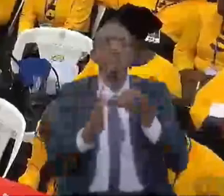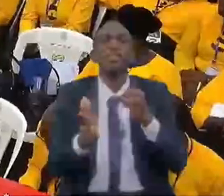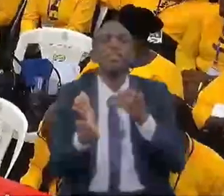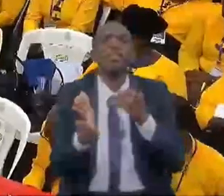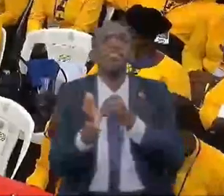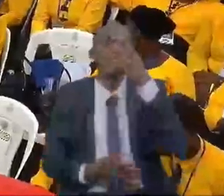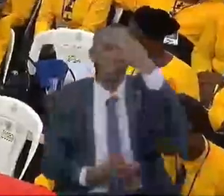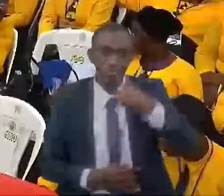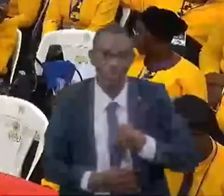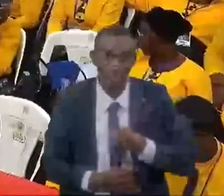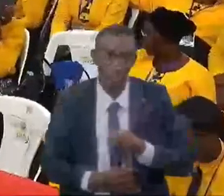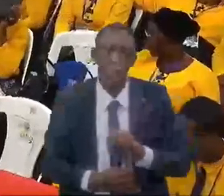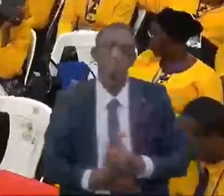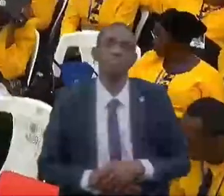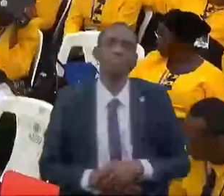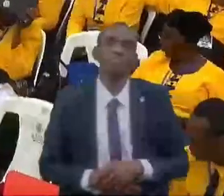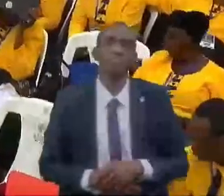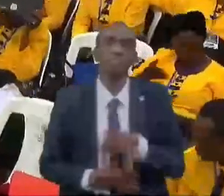C'est pour moi.